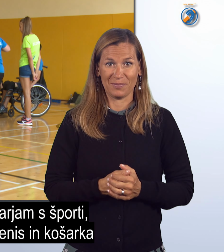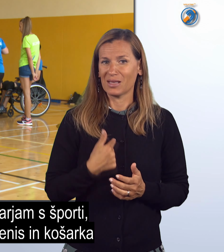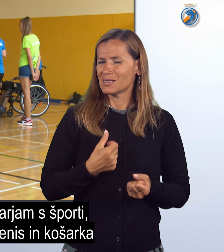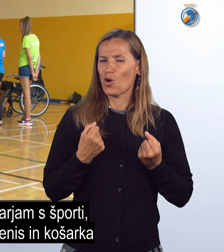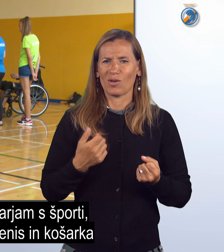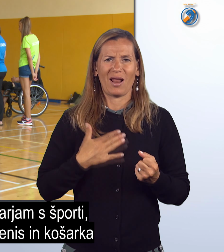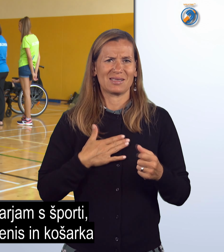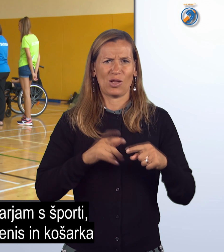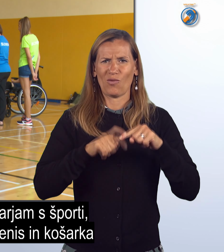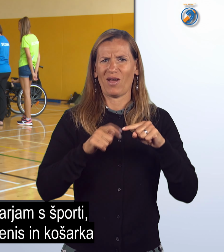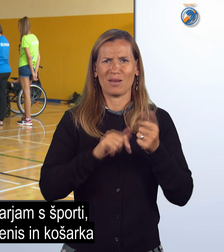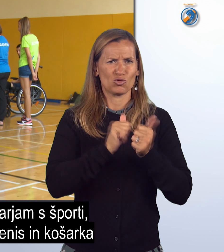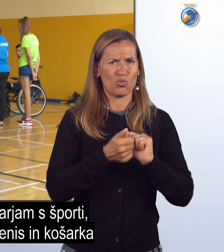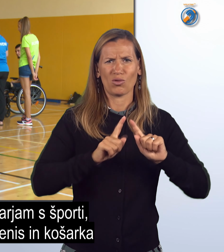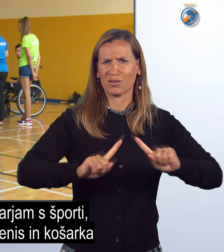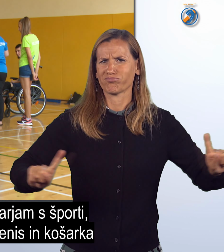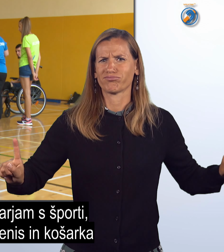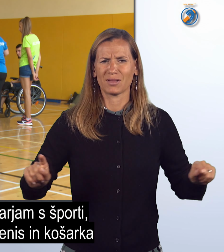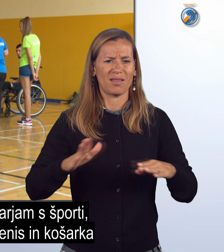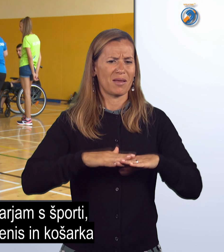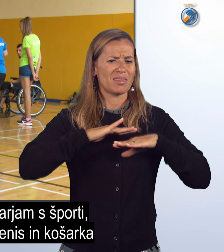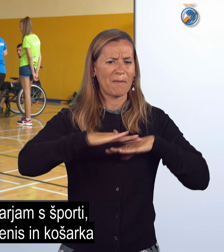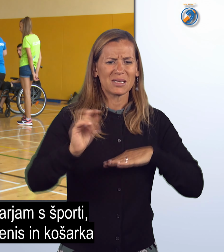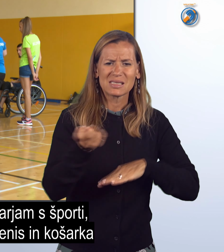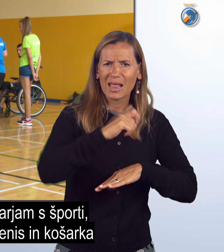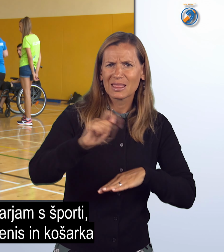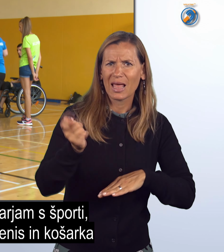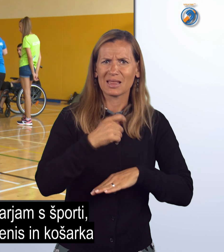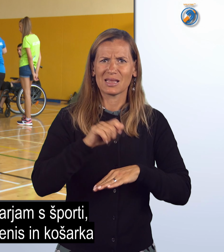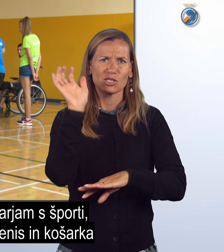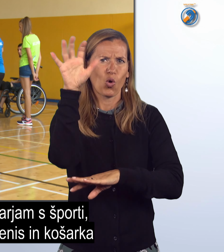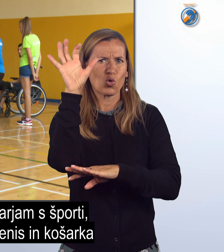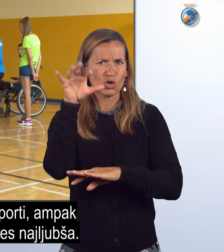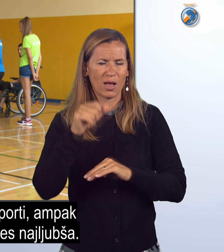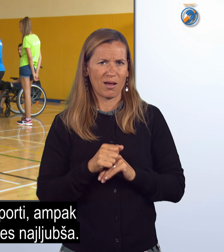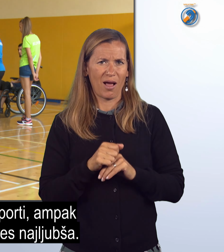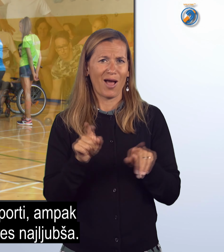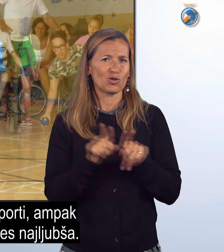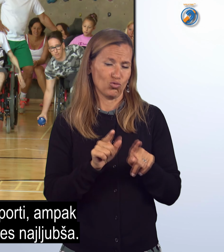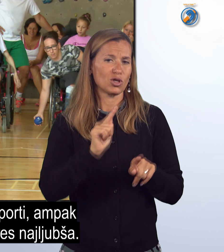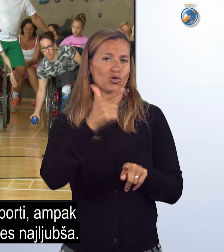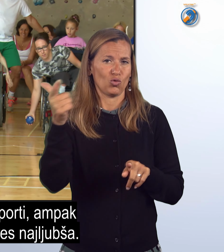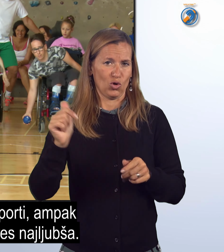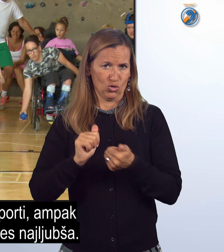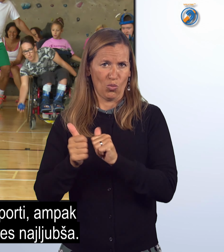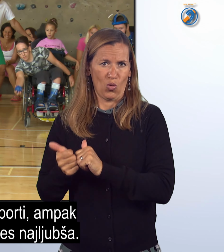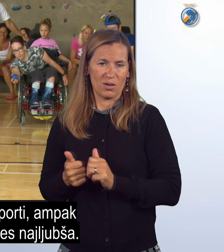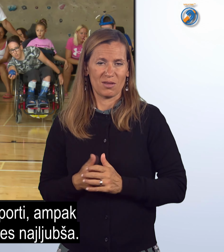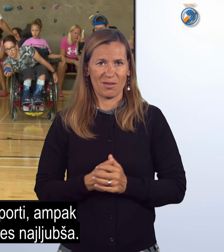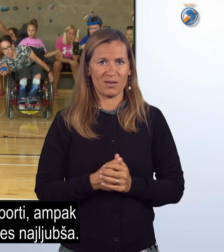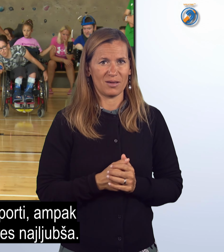športi, kot so namizni tenis in košarka. In tudi drugi športi.